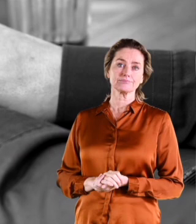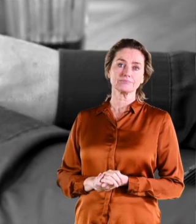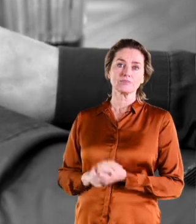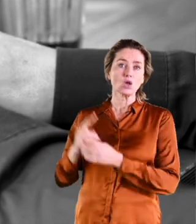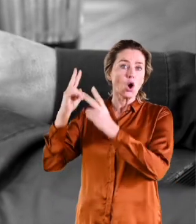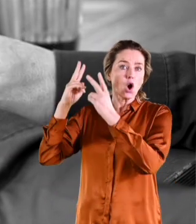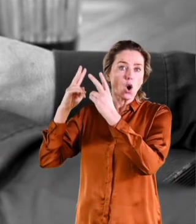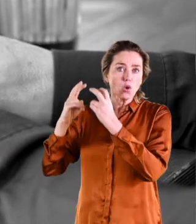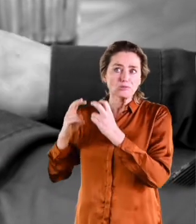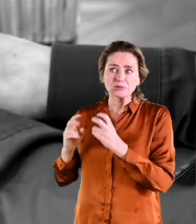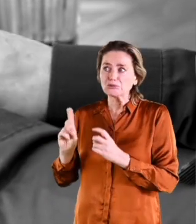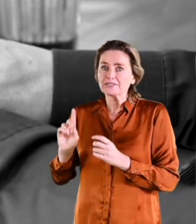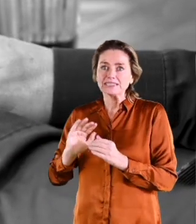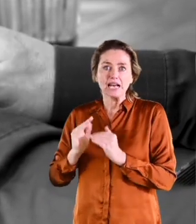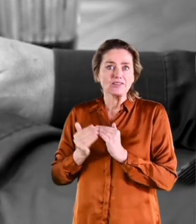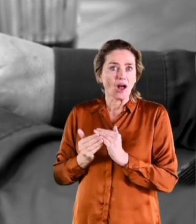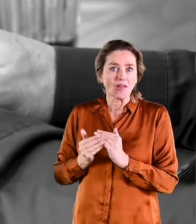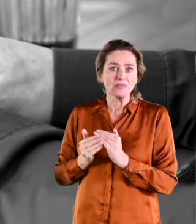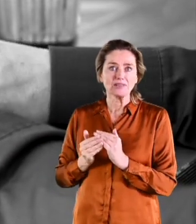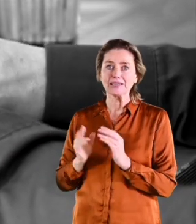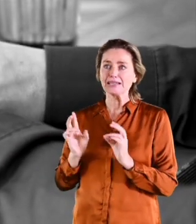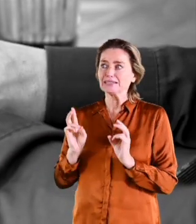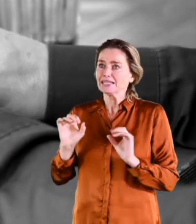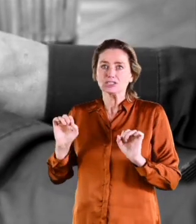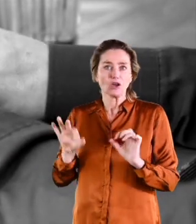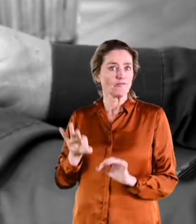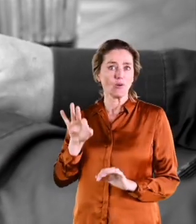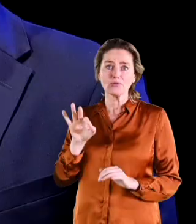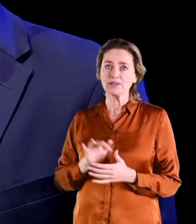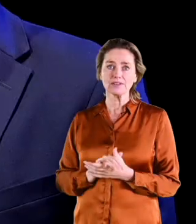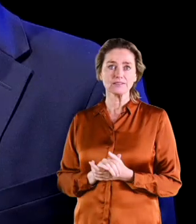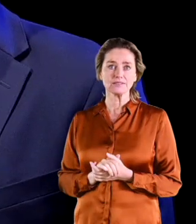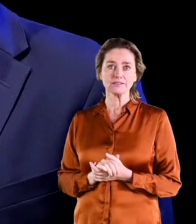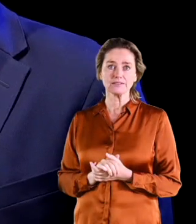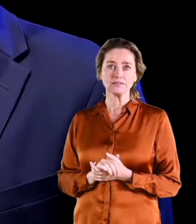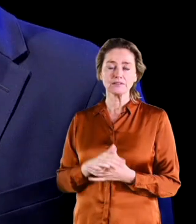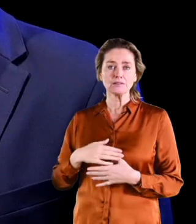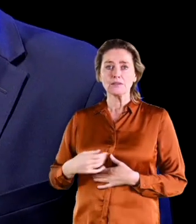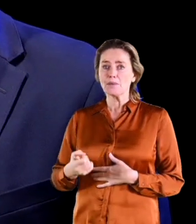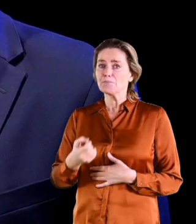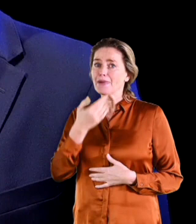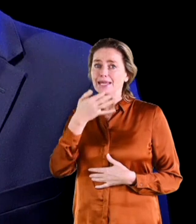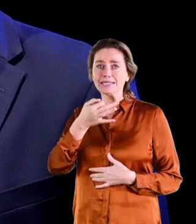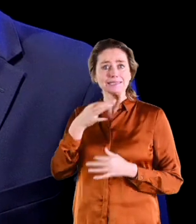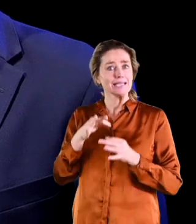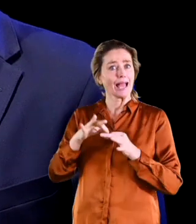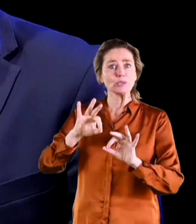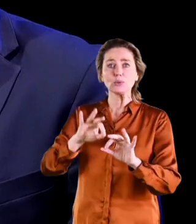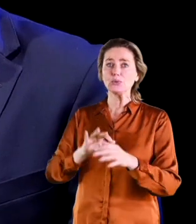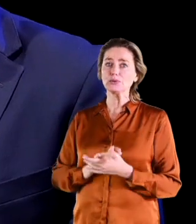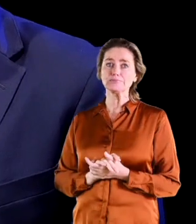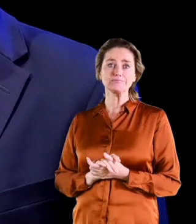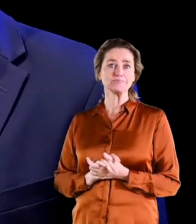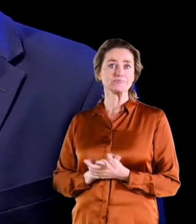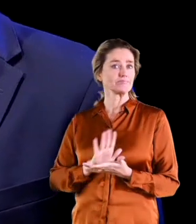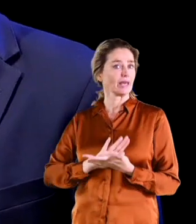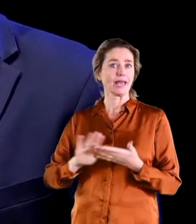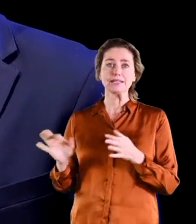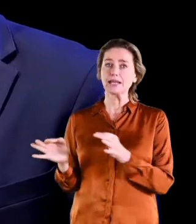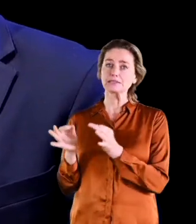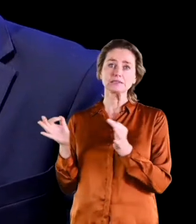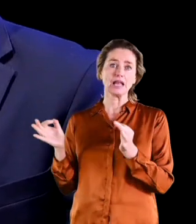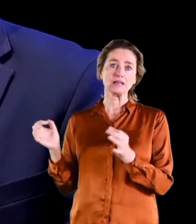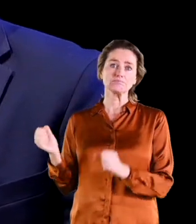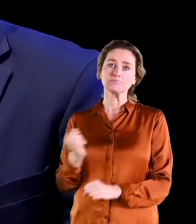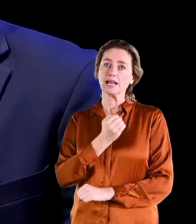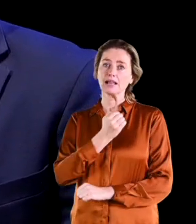Onderzoek wat aan de hand is, niks kunnen vinden. Een medicijnenkuur, geen herstel,